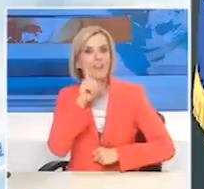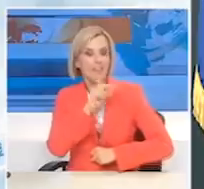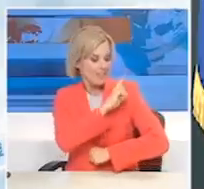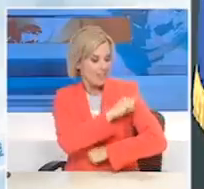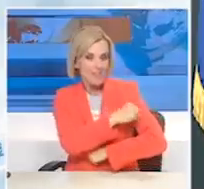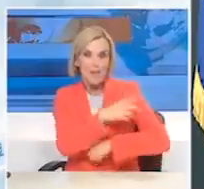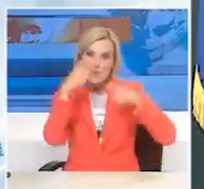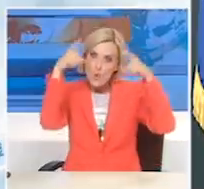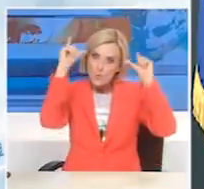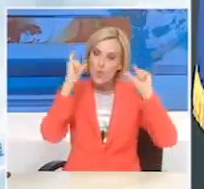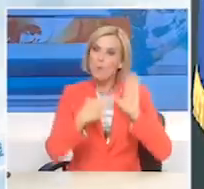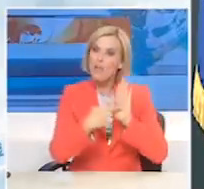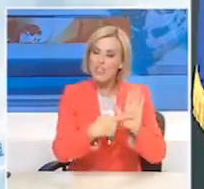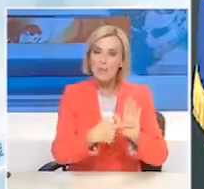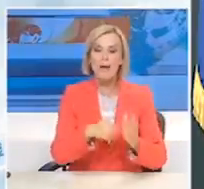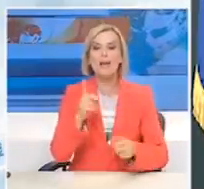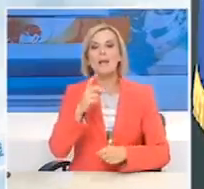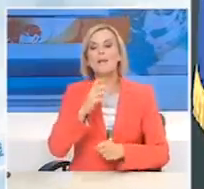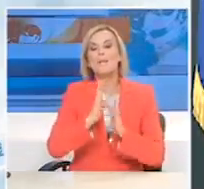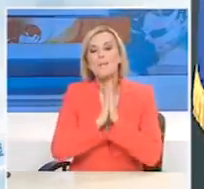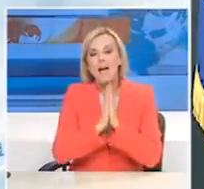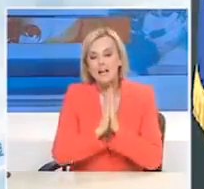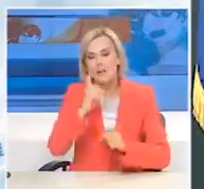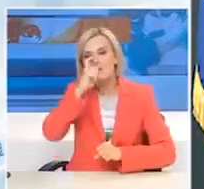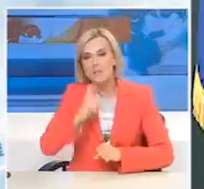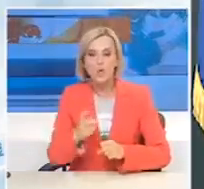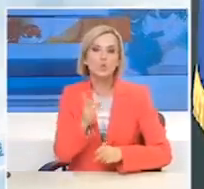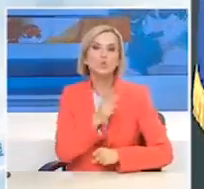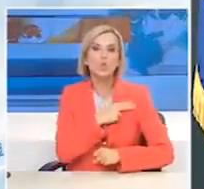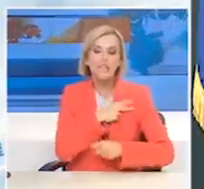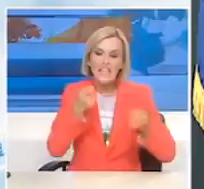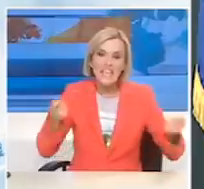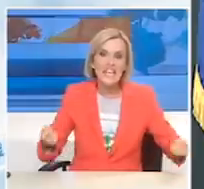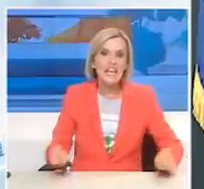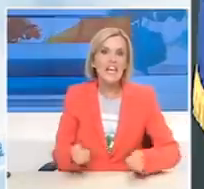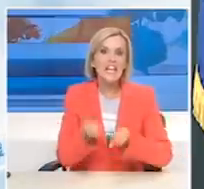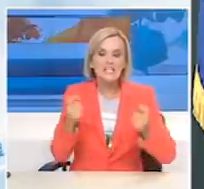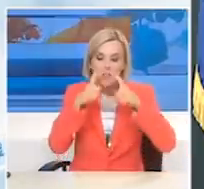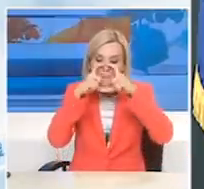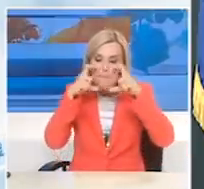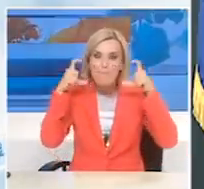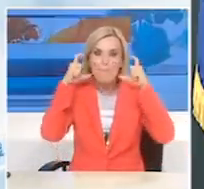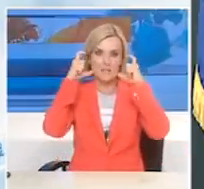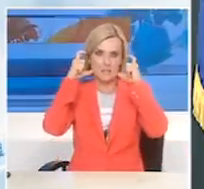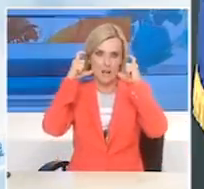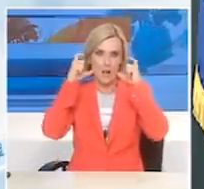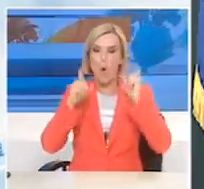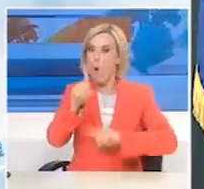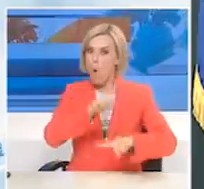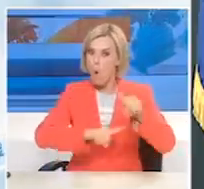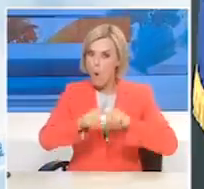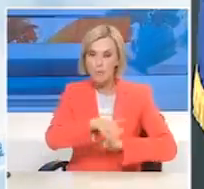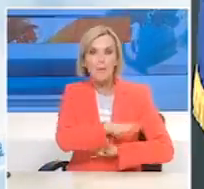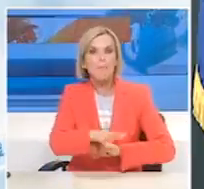τιμούμε. Αν δεν χρησιμοποιείται σωστά η μάσκα, κακό κάνει και όχι καλό. Και φυσικά δεν είναι για ανθρώπους με αναπνευστικά προβλήματα ή